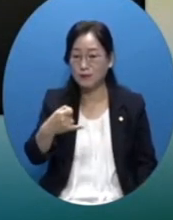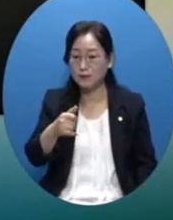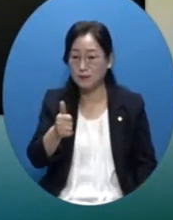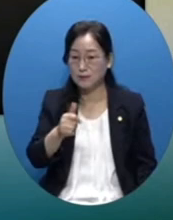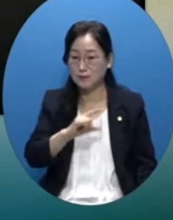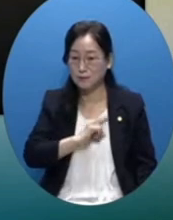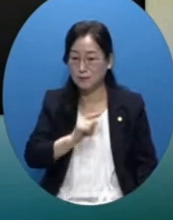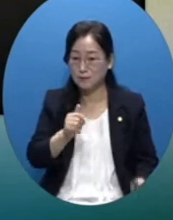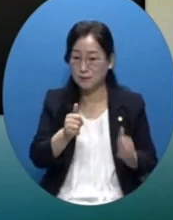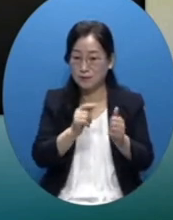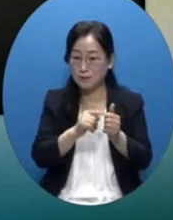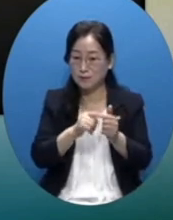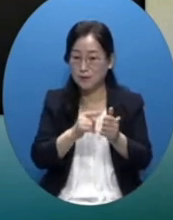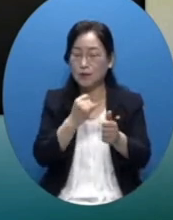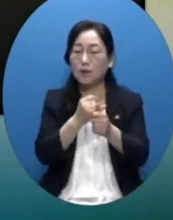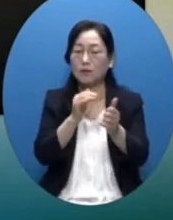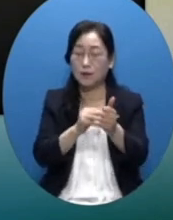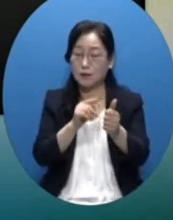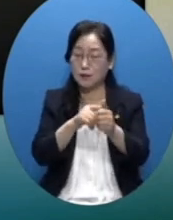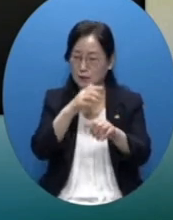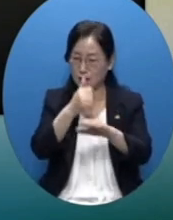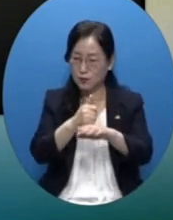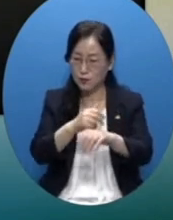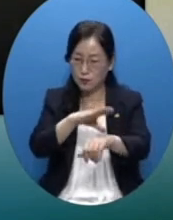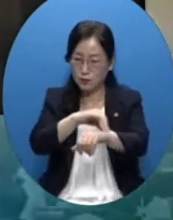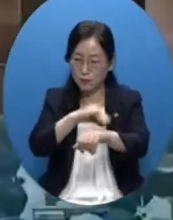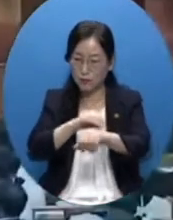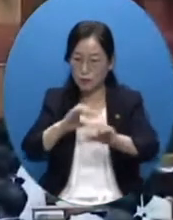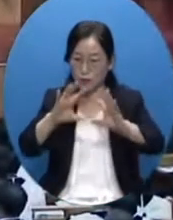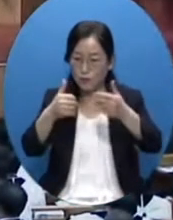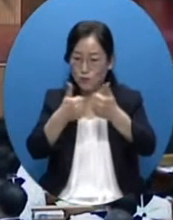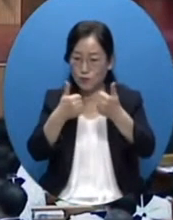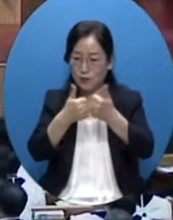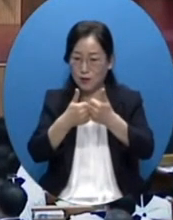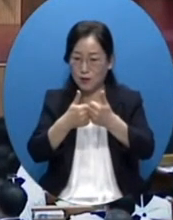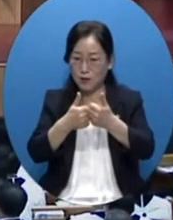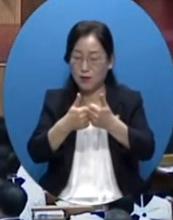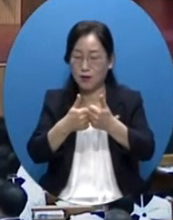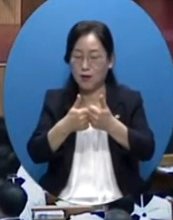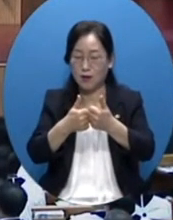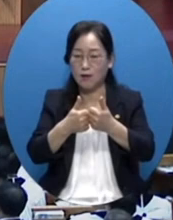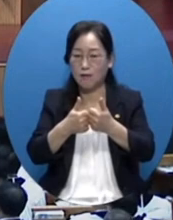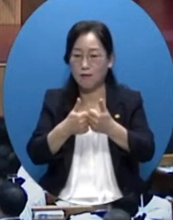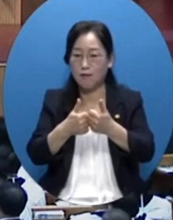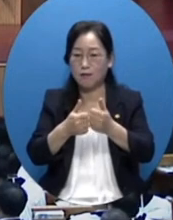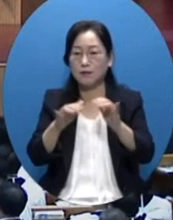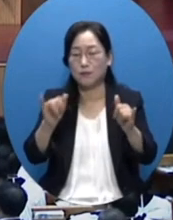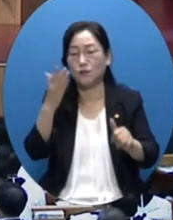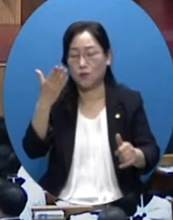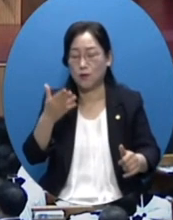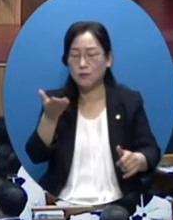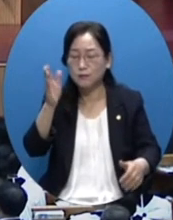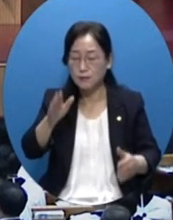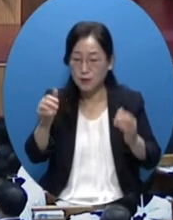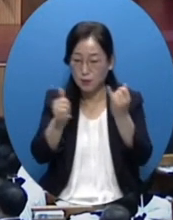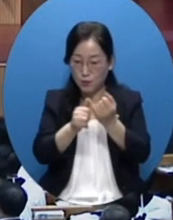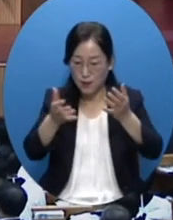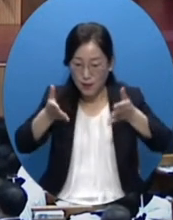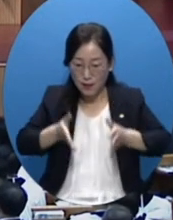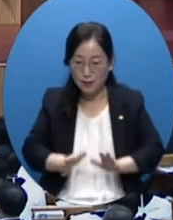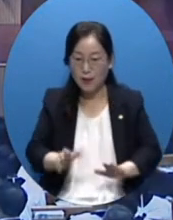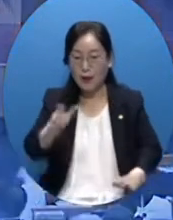쑤 데 국회의원이 됩니다 그런데 이 분과의 사이에 유일하게 아이를 하나 낳았는데 그 아이가